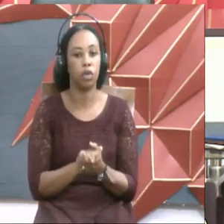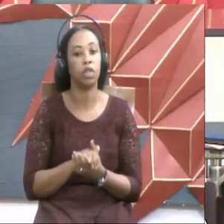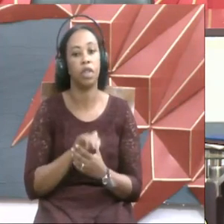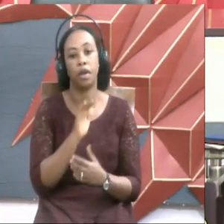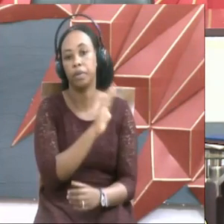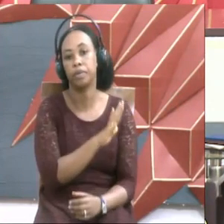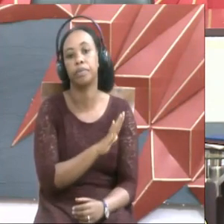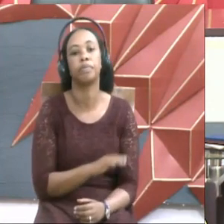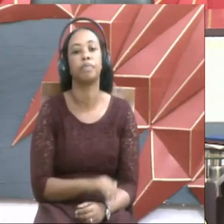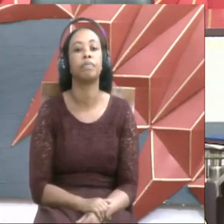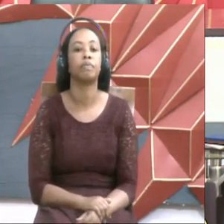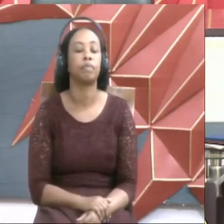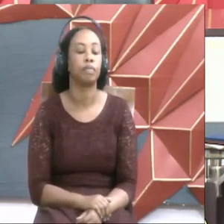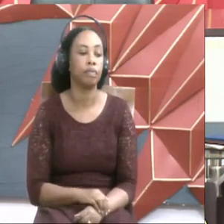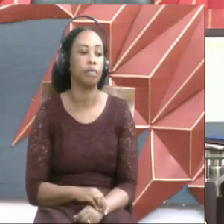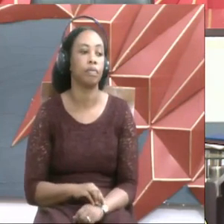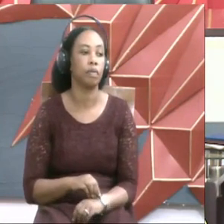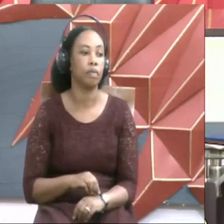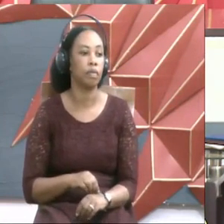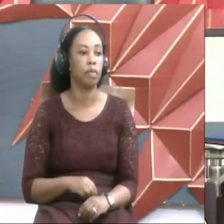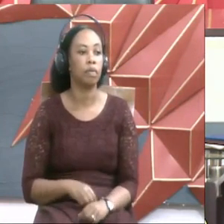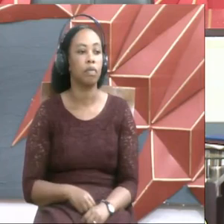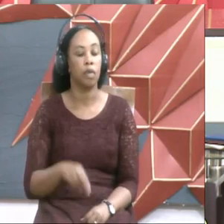utabibutsa ko kuwa gatandatu hazaba hari ubukwe